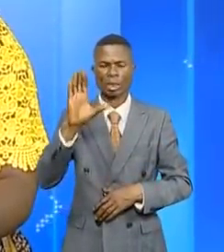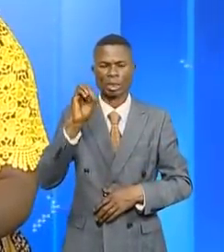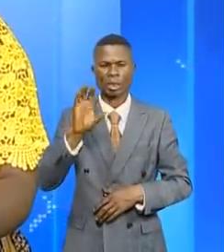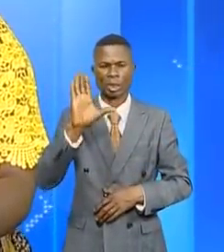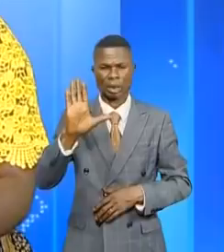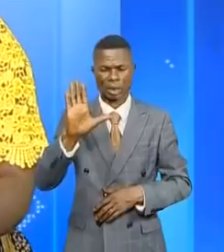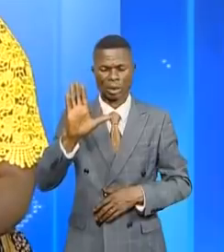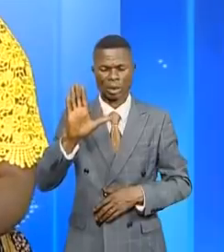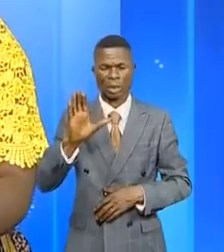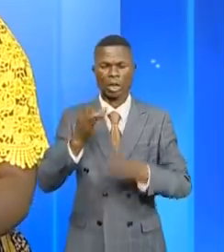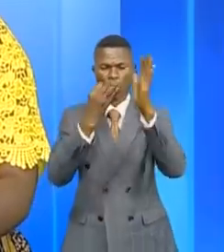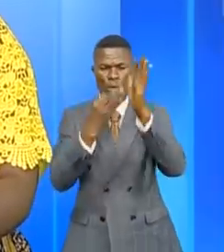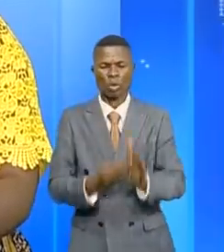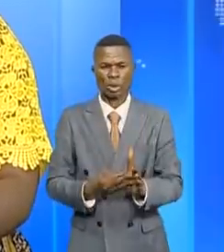55